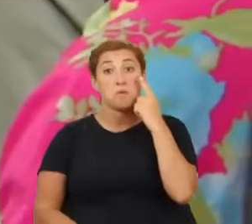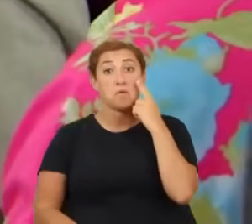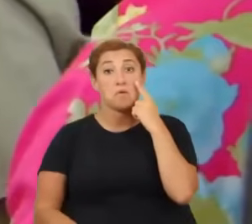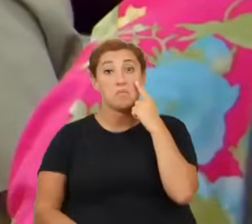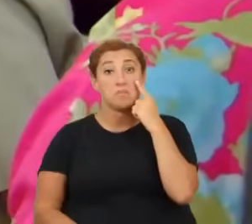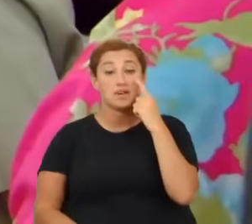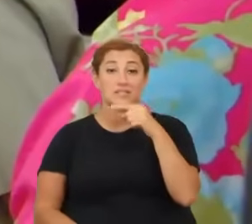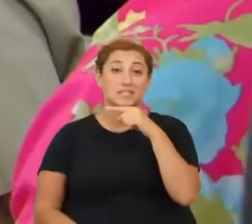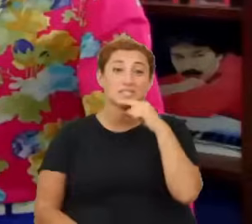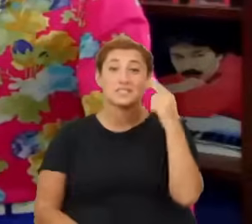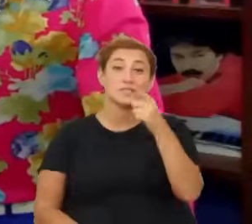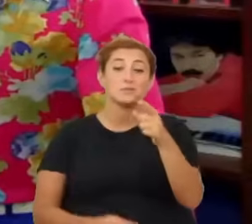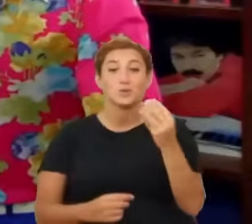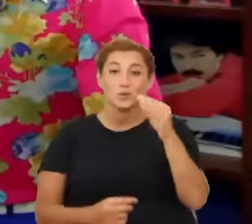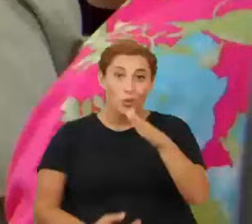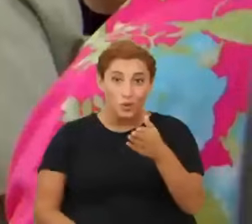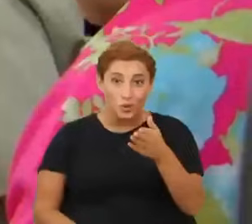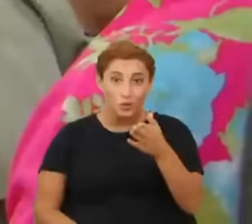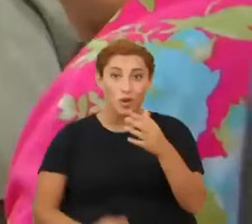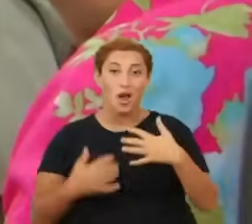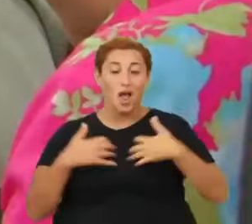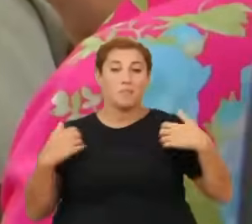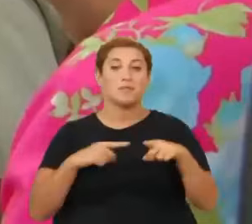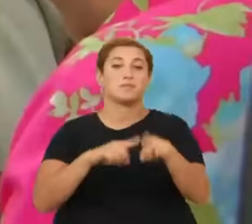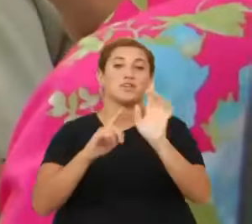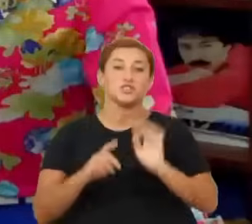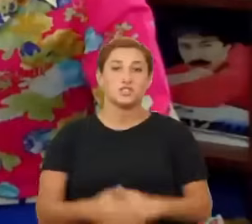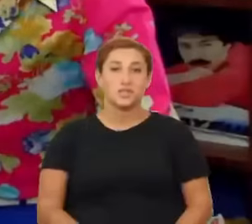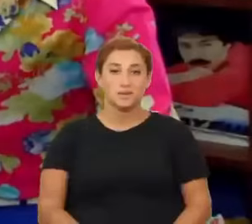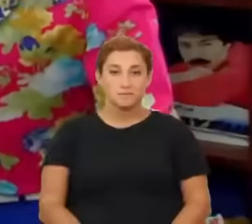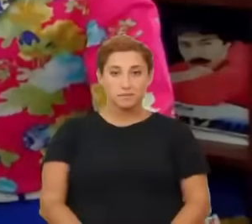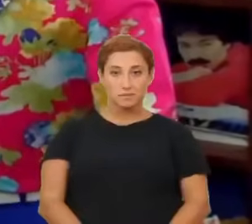Bak. Kırmızı galatlı uşak kahramanlık peşinde.